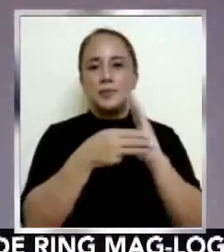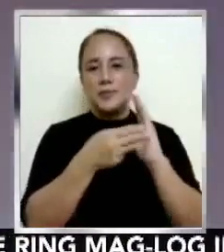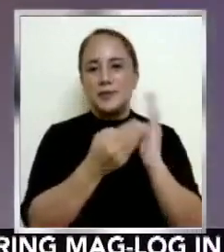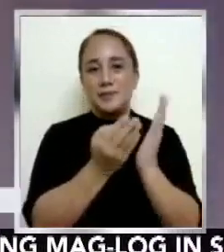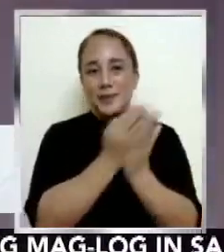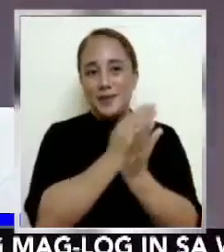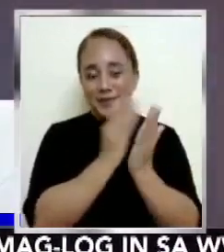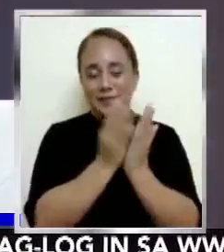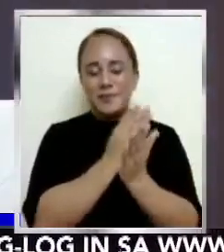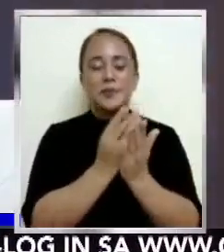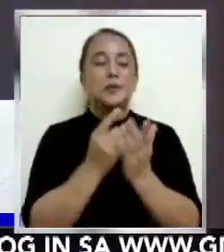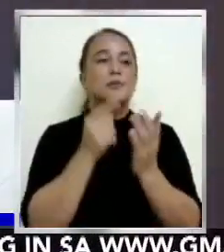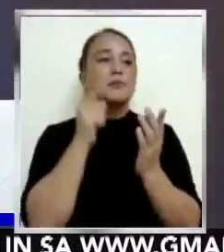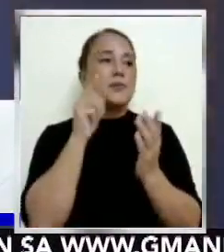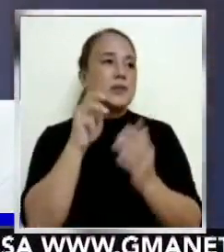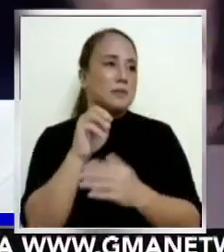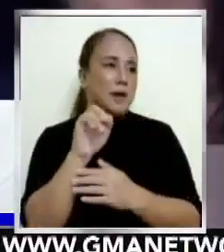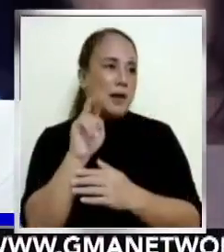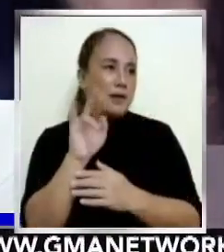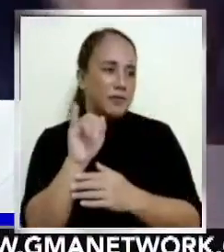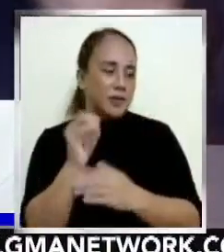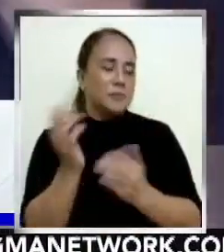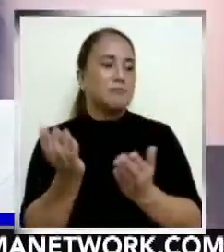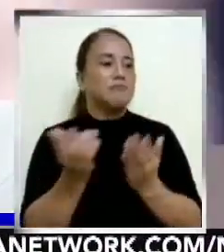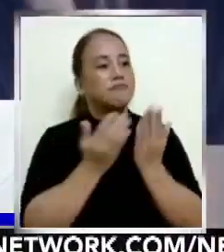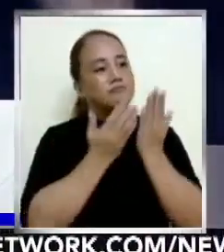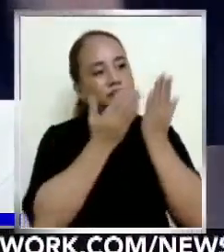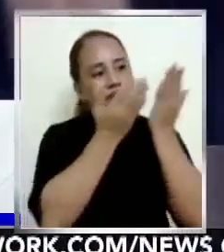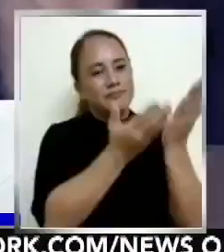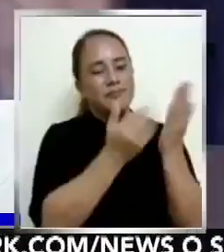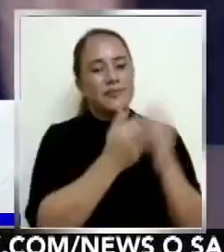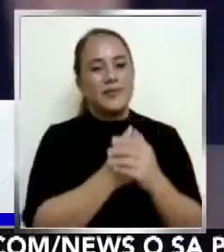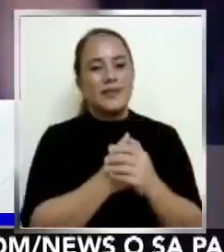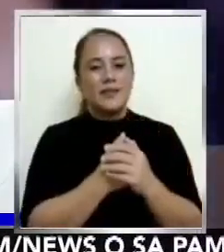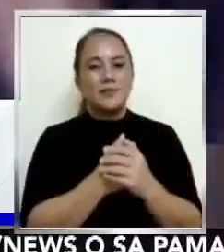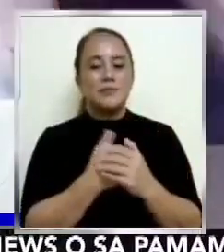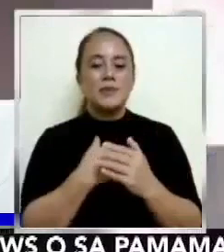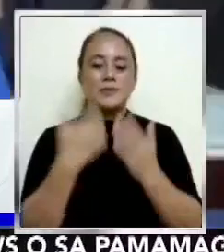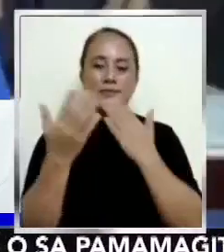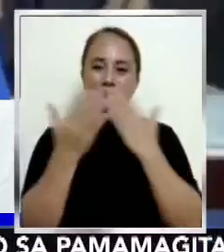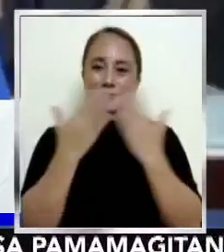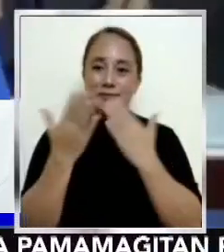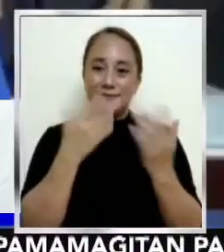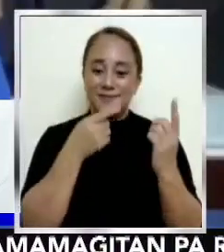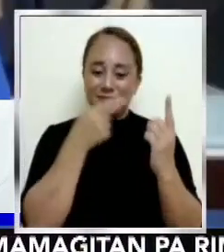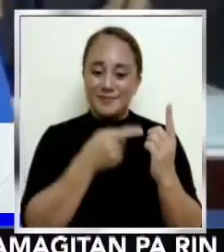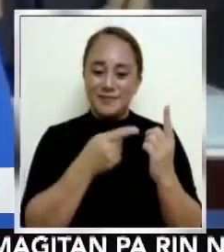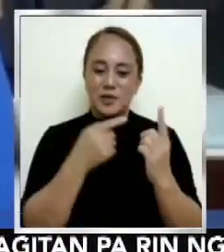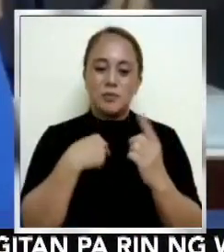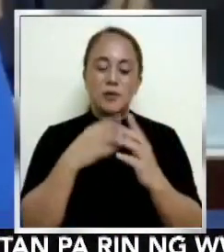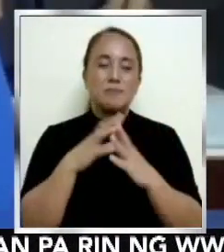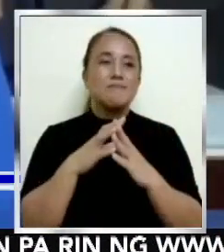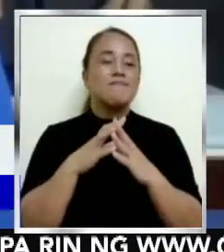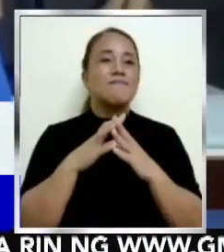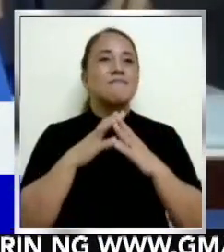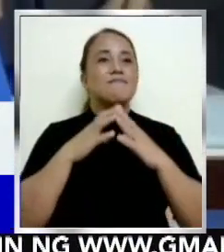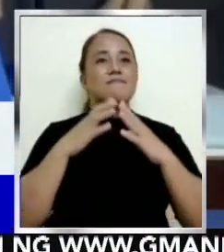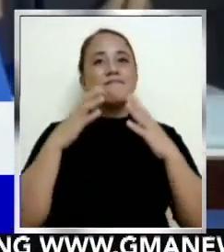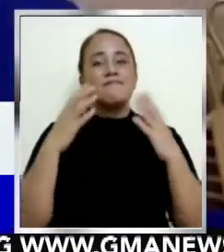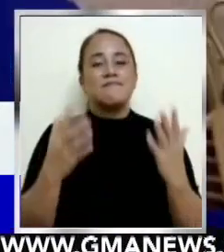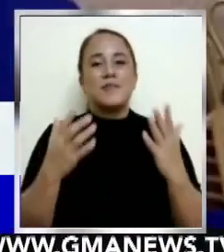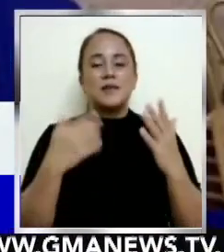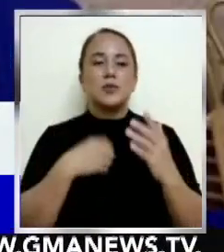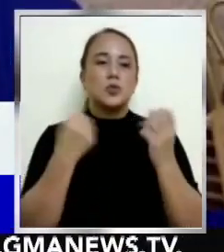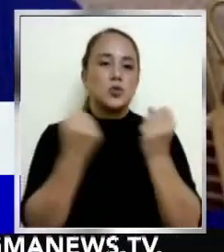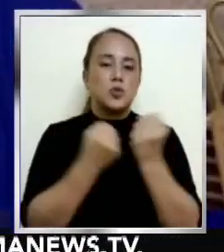mismo ang naghatid nito sa kanya. Very thankful ako sa kanya eh. Super supportive siya yung pagmamahal niya sa akin. Of